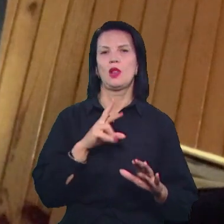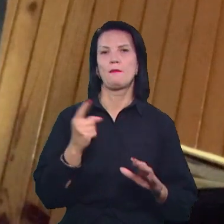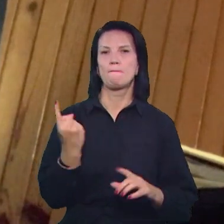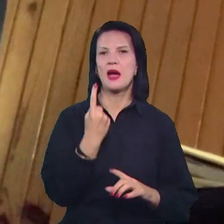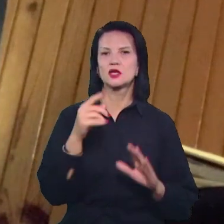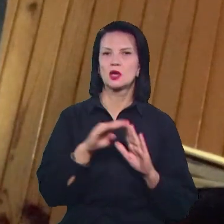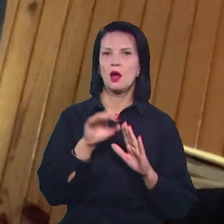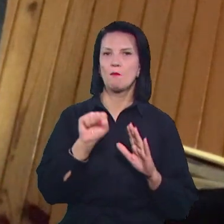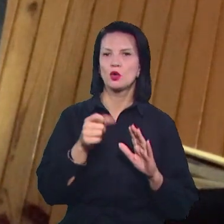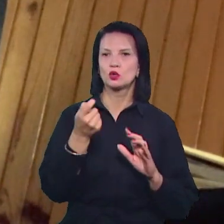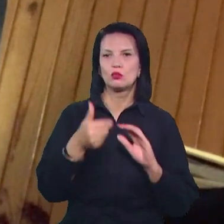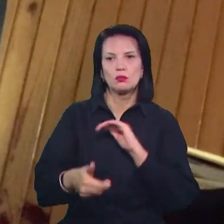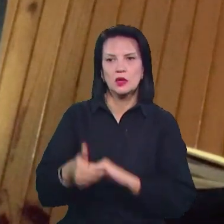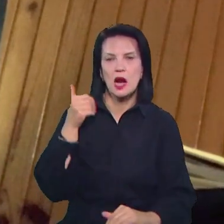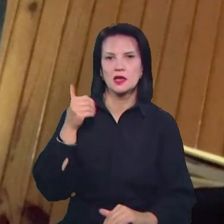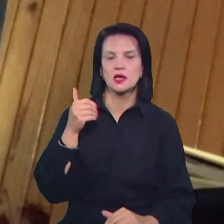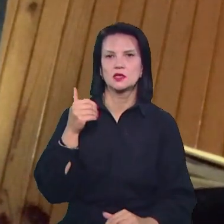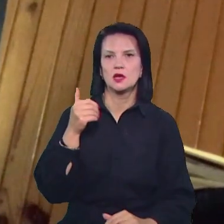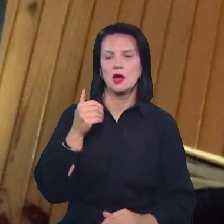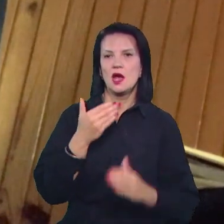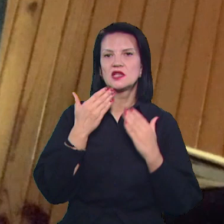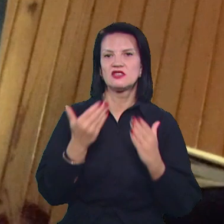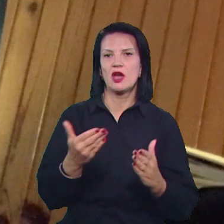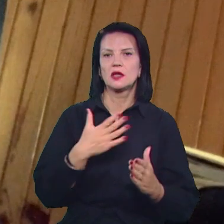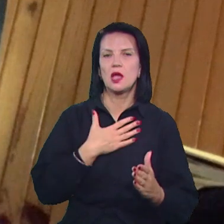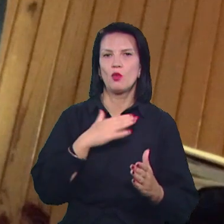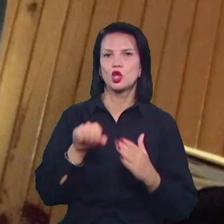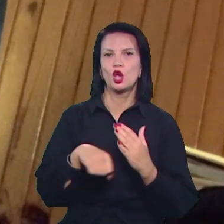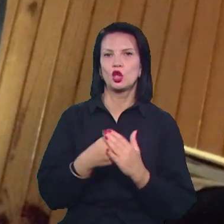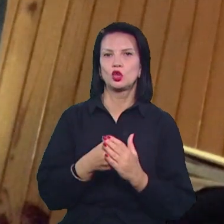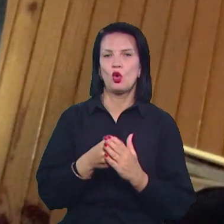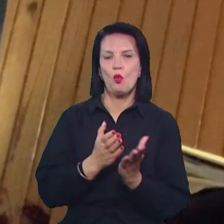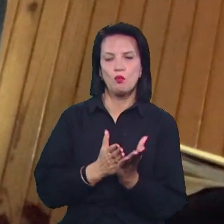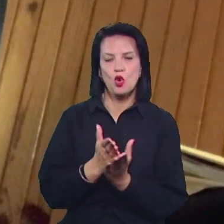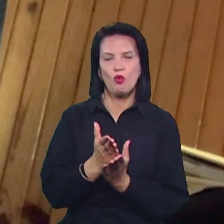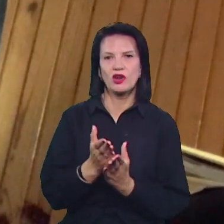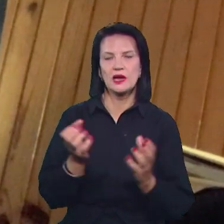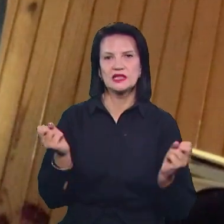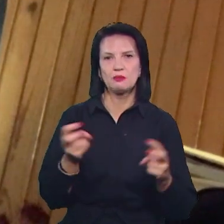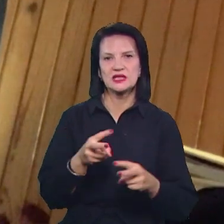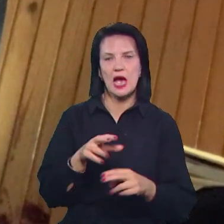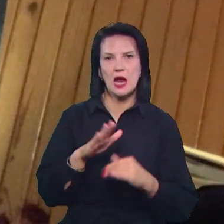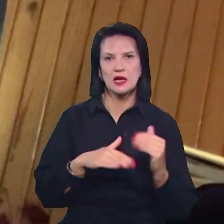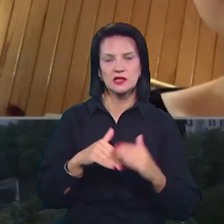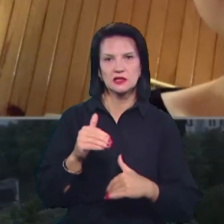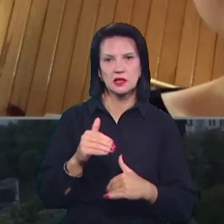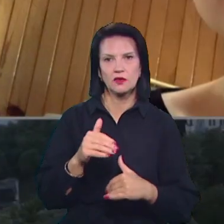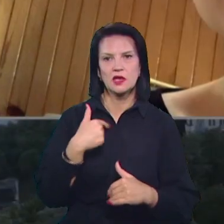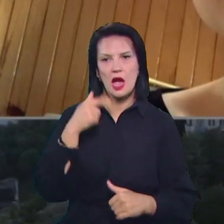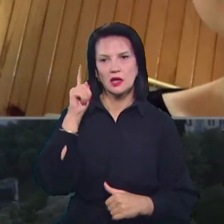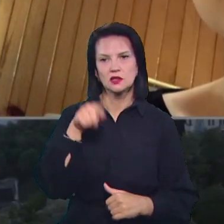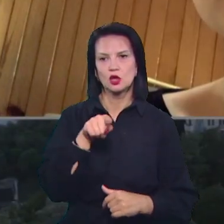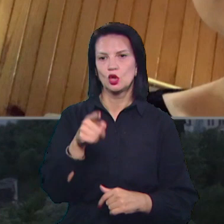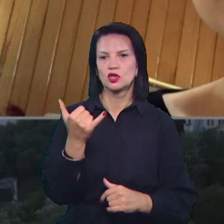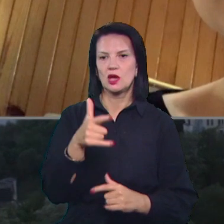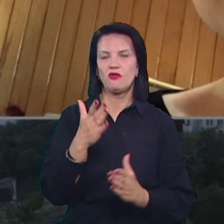трошки раніше звернення моє до профільних спеціалістів. Я знаю, що ви зараз перебуваєте у